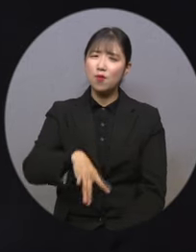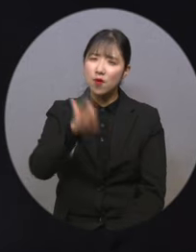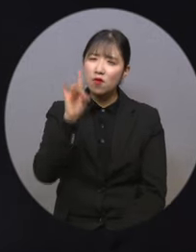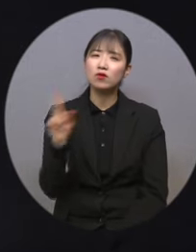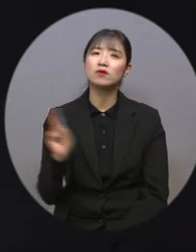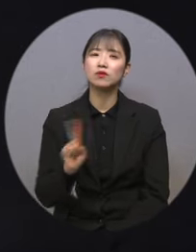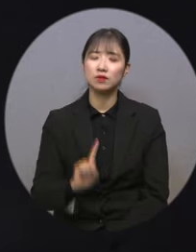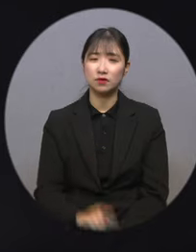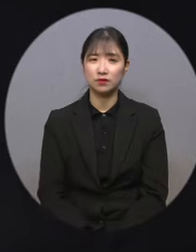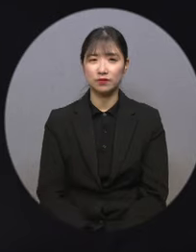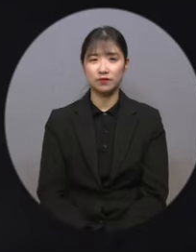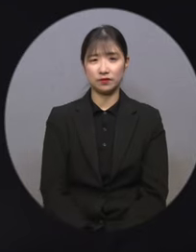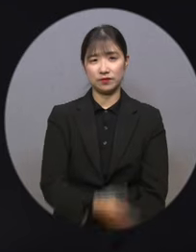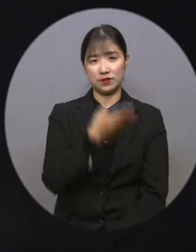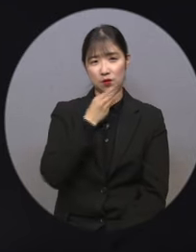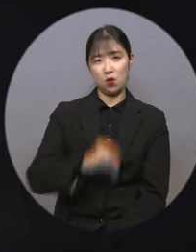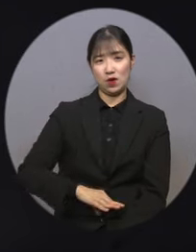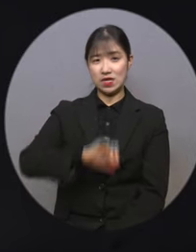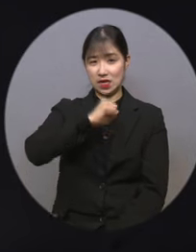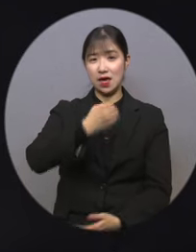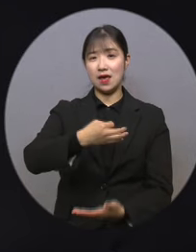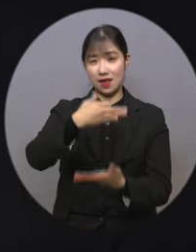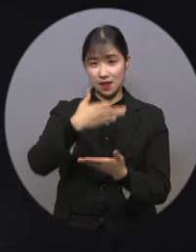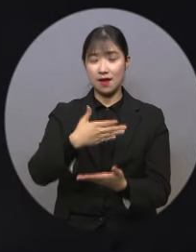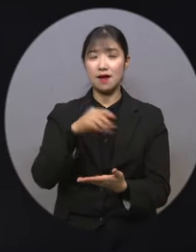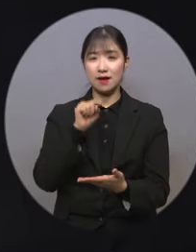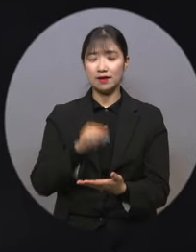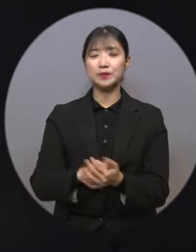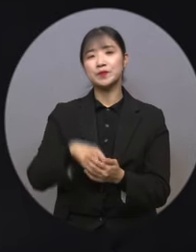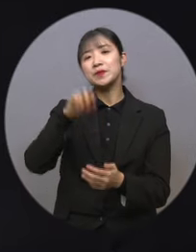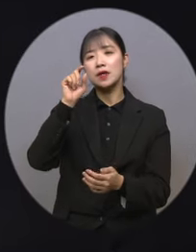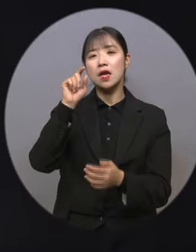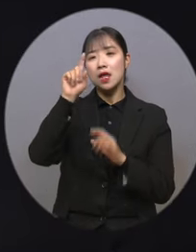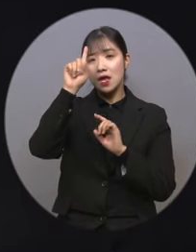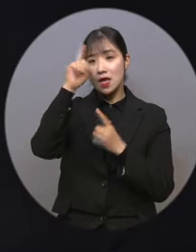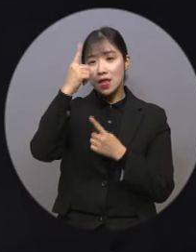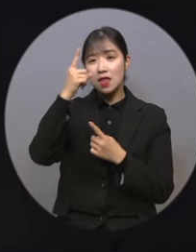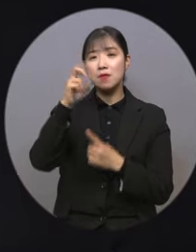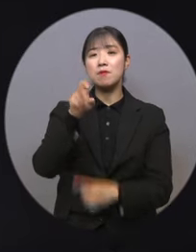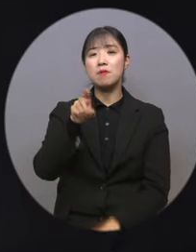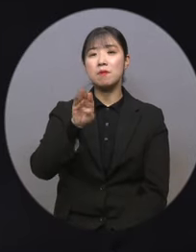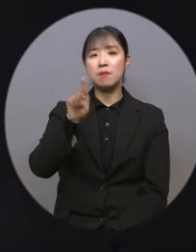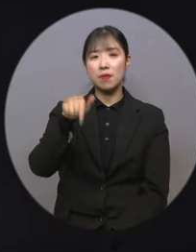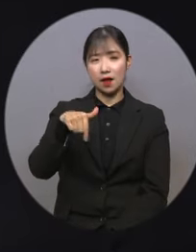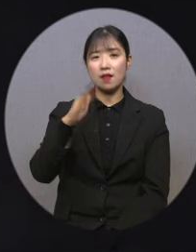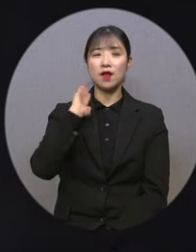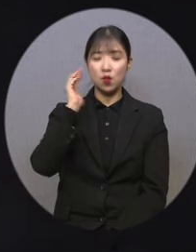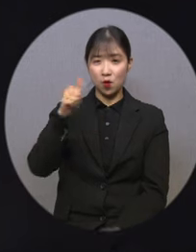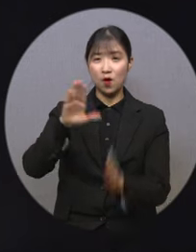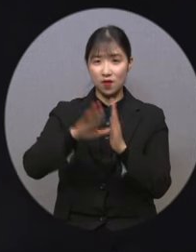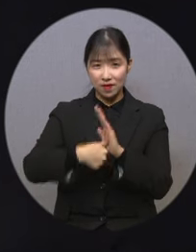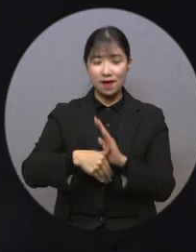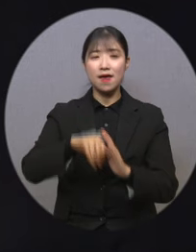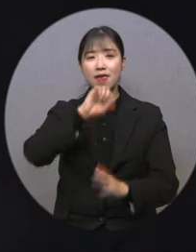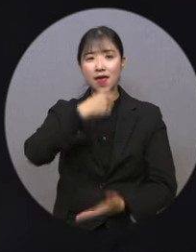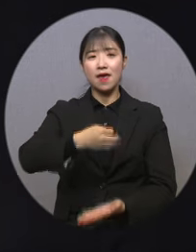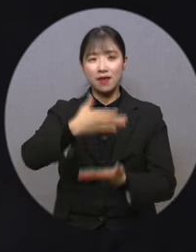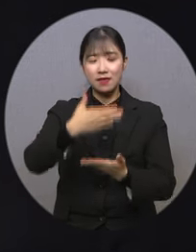할 것인지. 그러니까 복지 예산이 이명박 대통령이 있을 때 국가 예산이 약